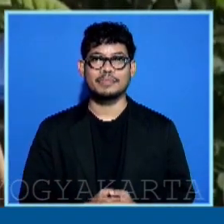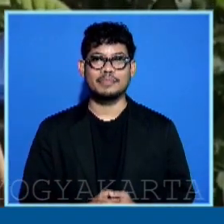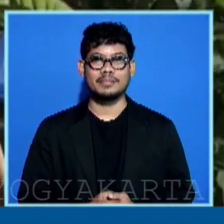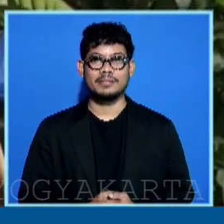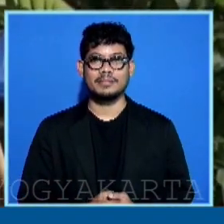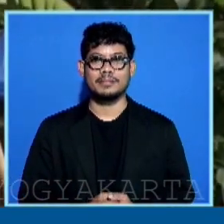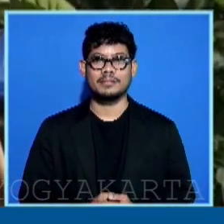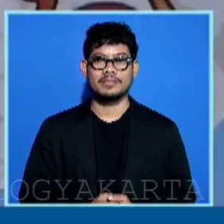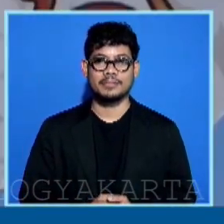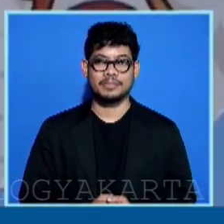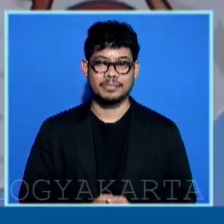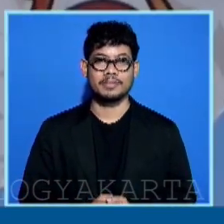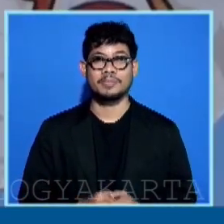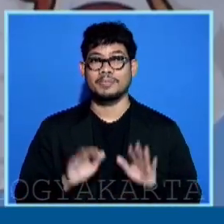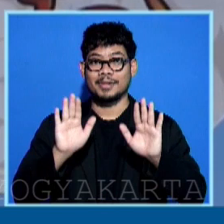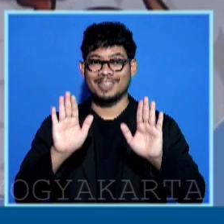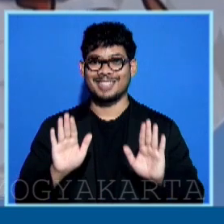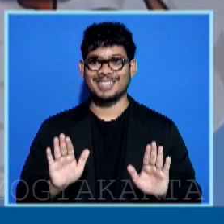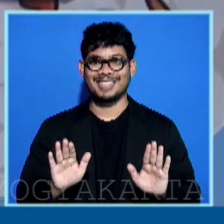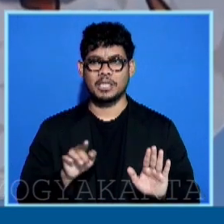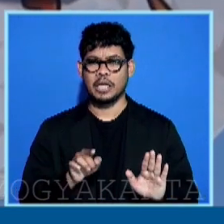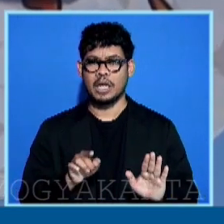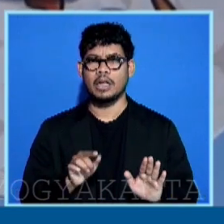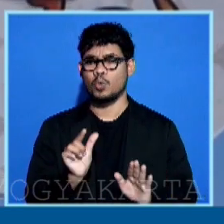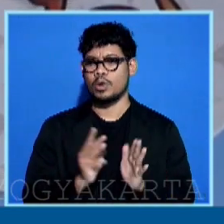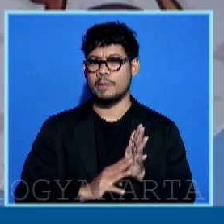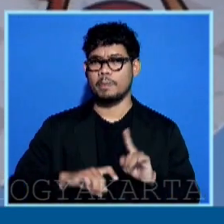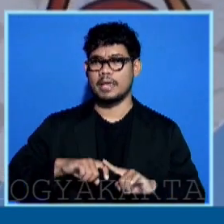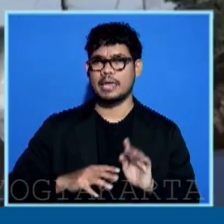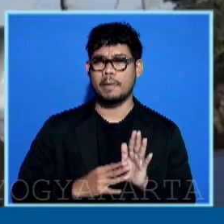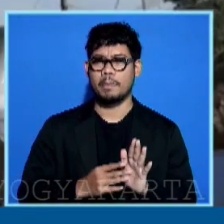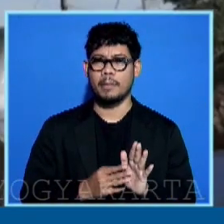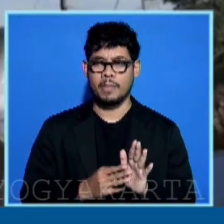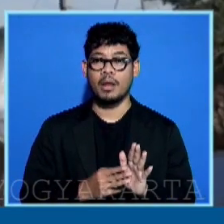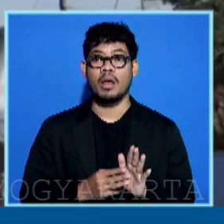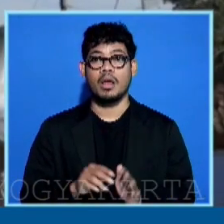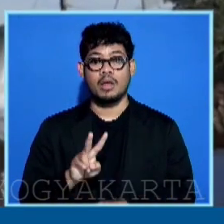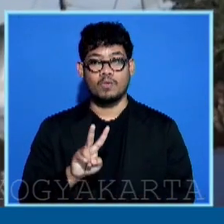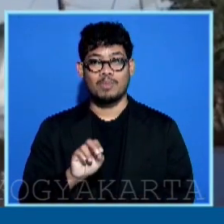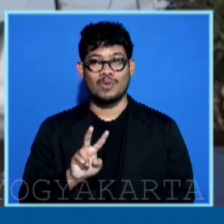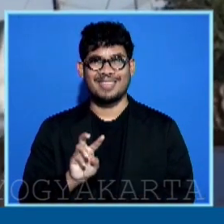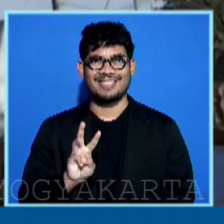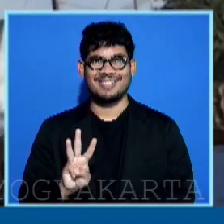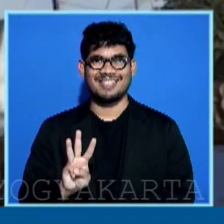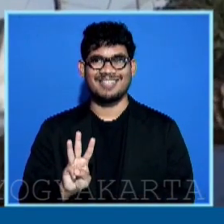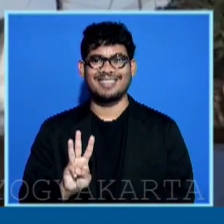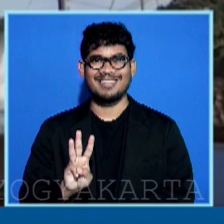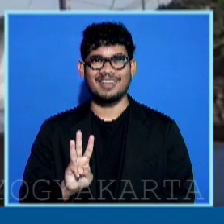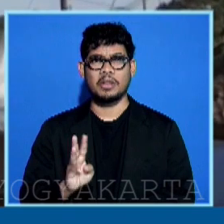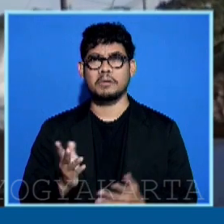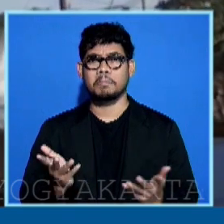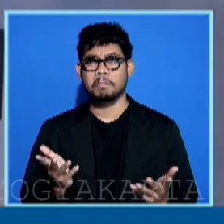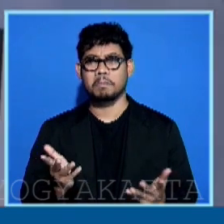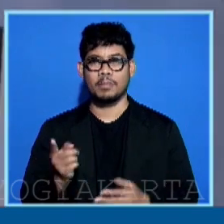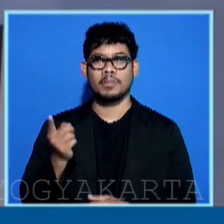Pasar UMKM ingkang ngusung ira-iran Wukir Sari Piksil berkai 2023 dipun gelar Dinas Koperasi UKM